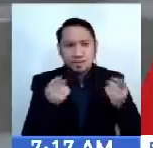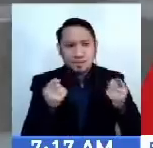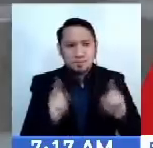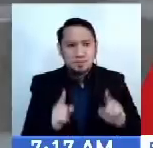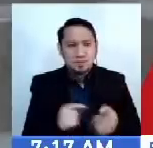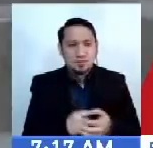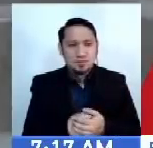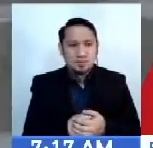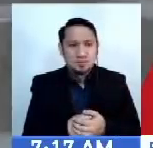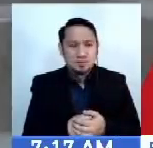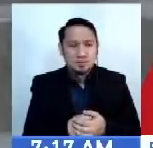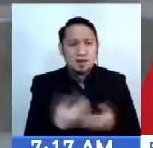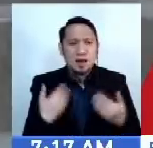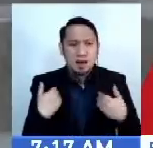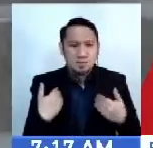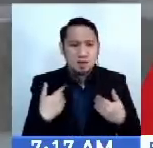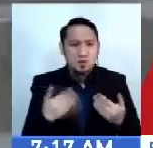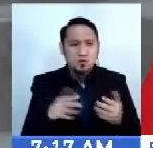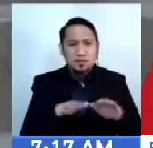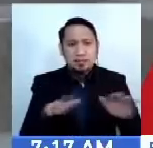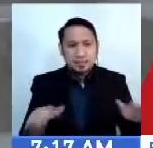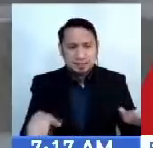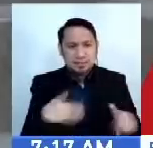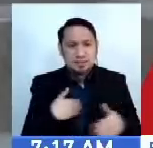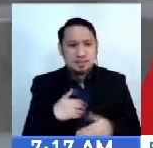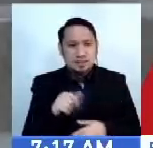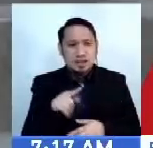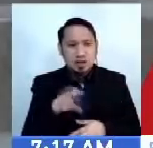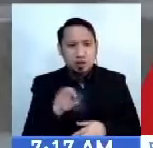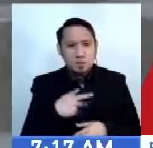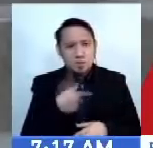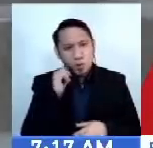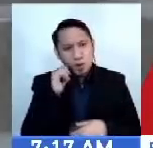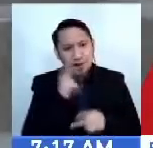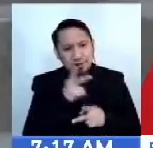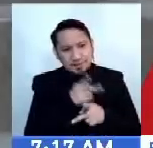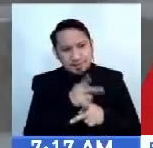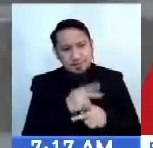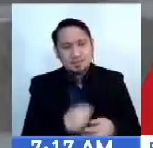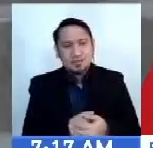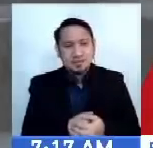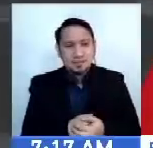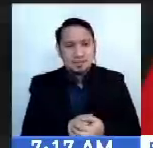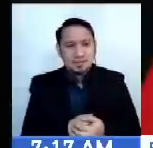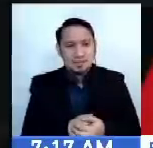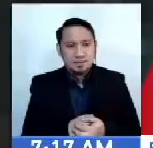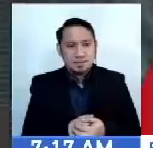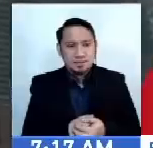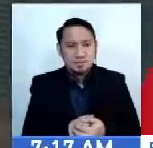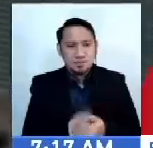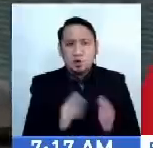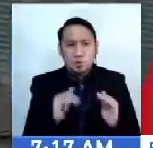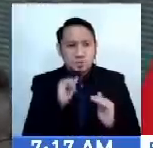May mga apo pa akong mga ekae. Susubaybay ang pangusakali. Sana huwag naman.